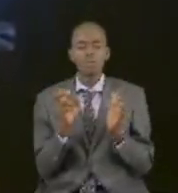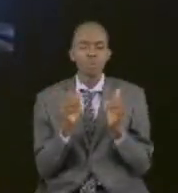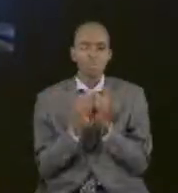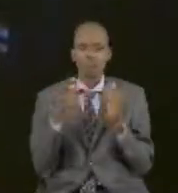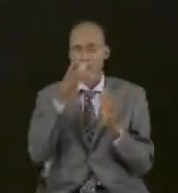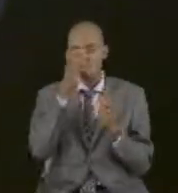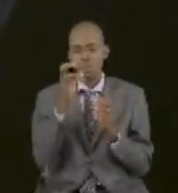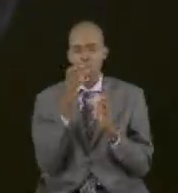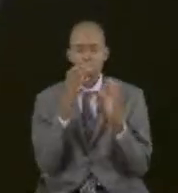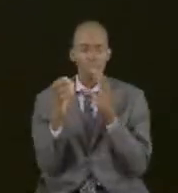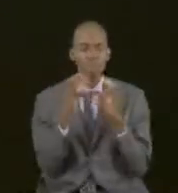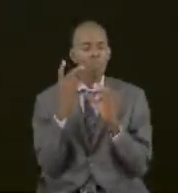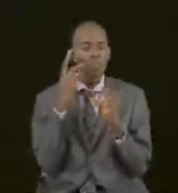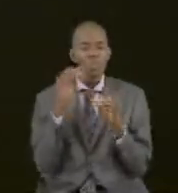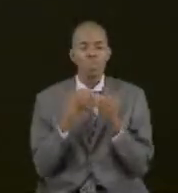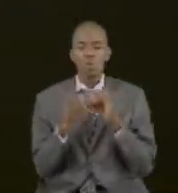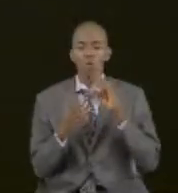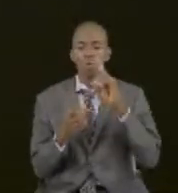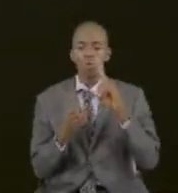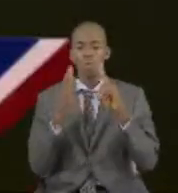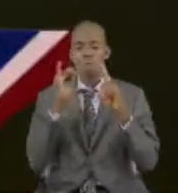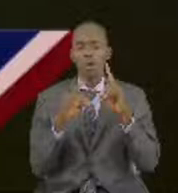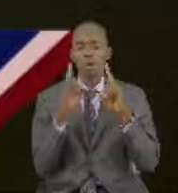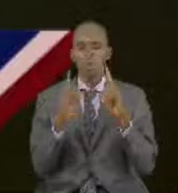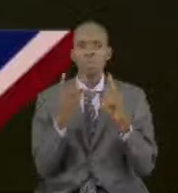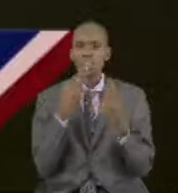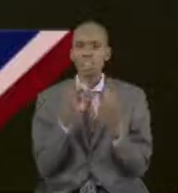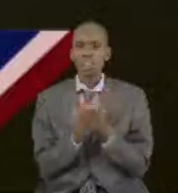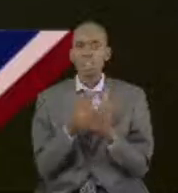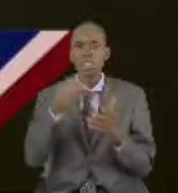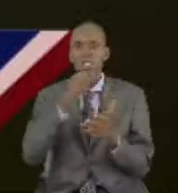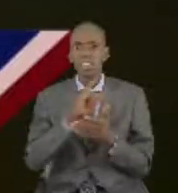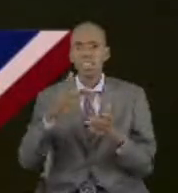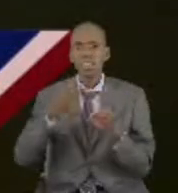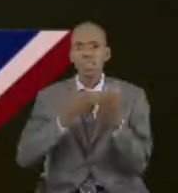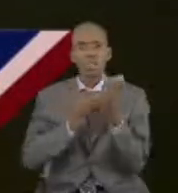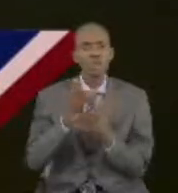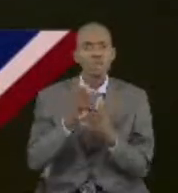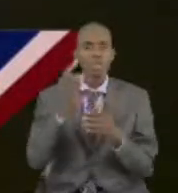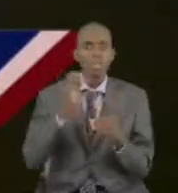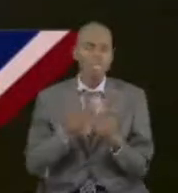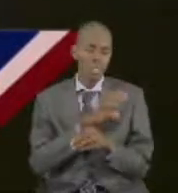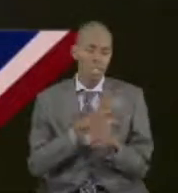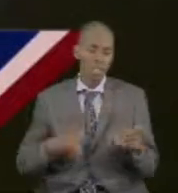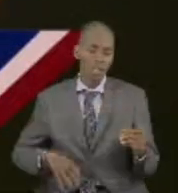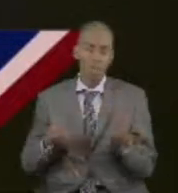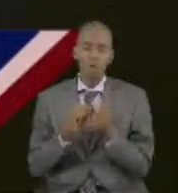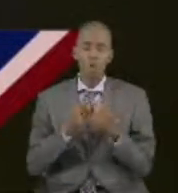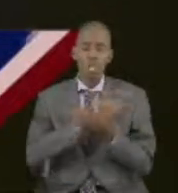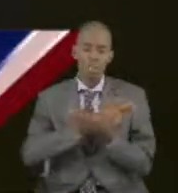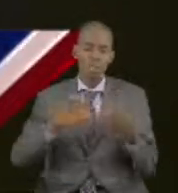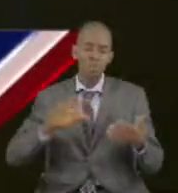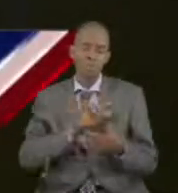conversation corrompue. Voyons-les un à un. Premier élément, dire la vérité en Christ avec une